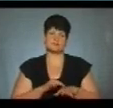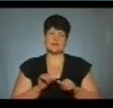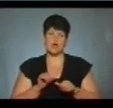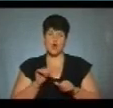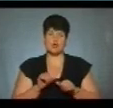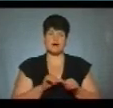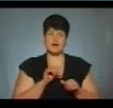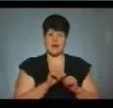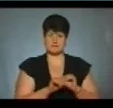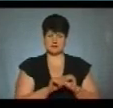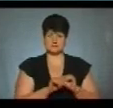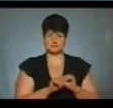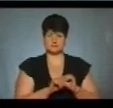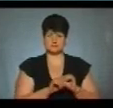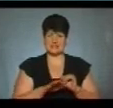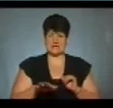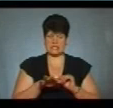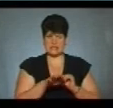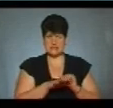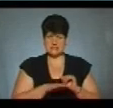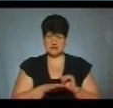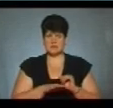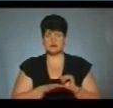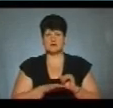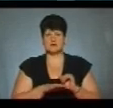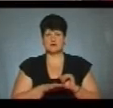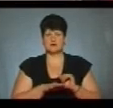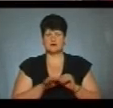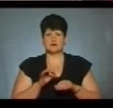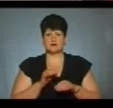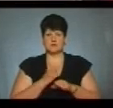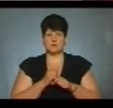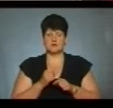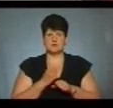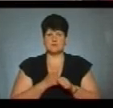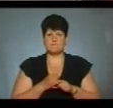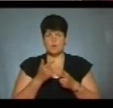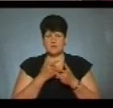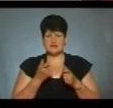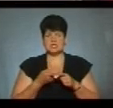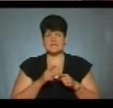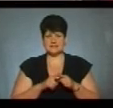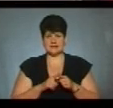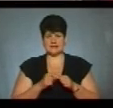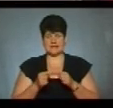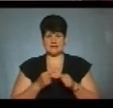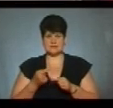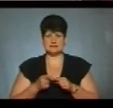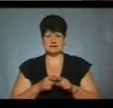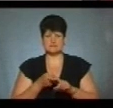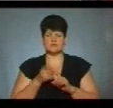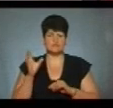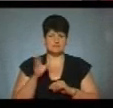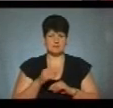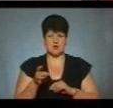окремих таких дільницях такі роботи по попередженню цих наслідків. Це стосується і всіх